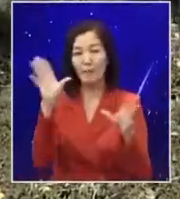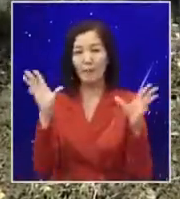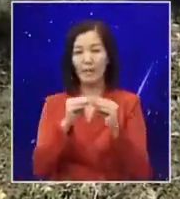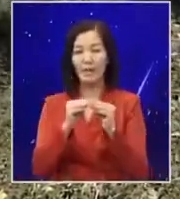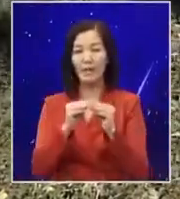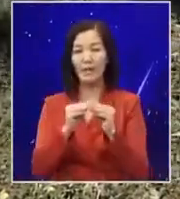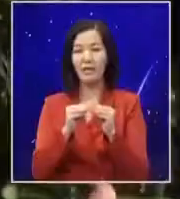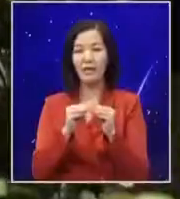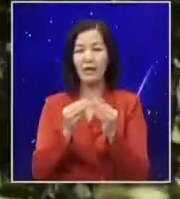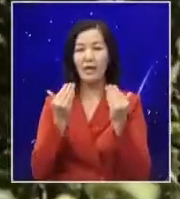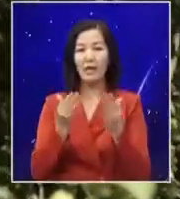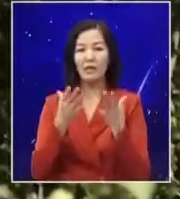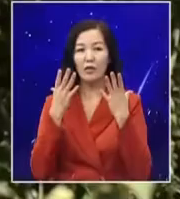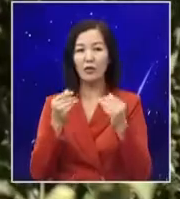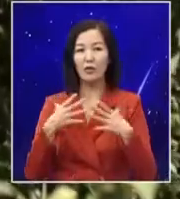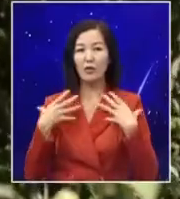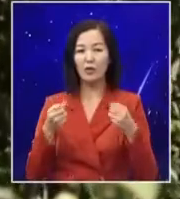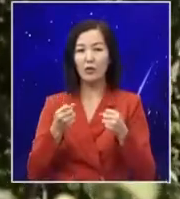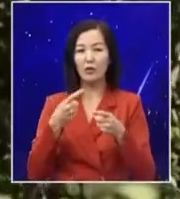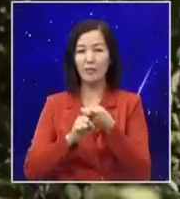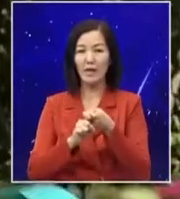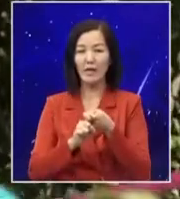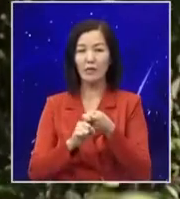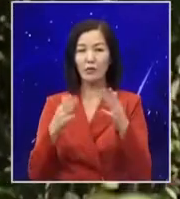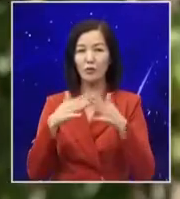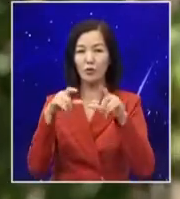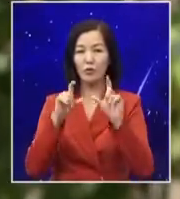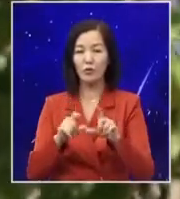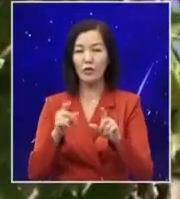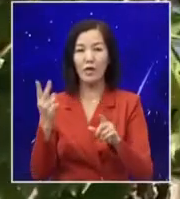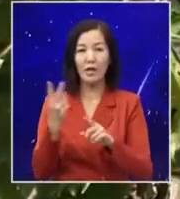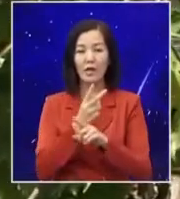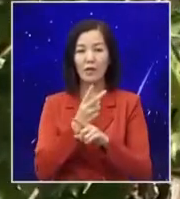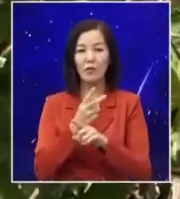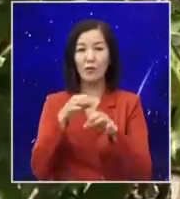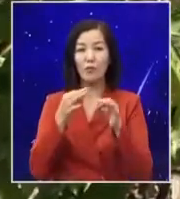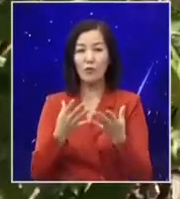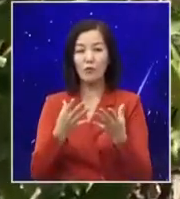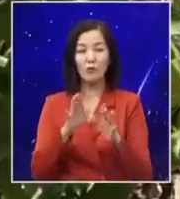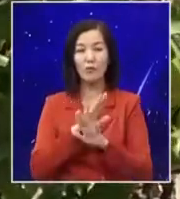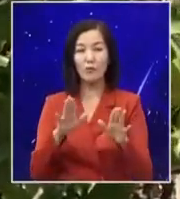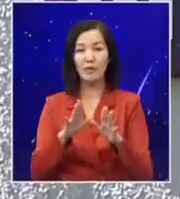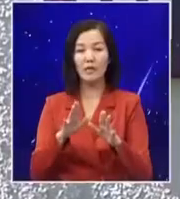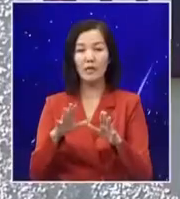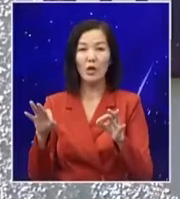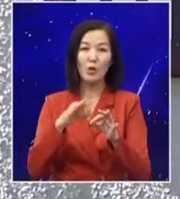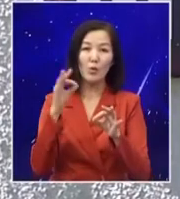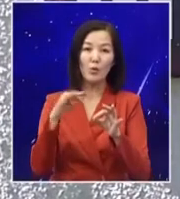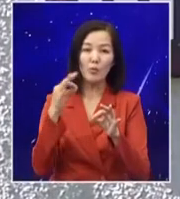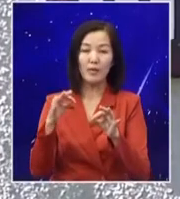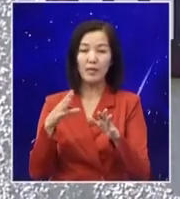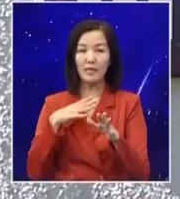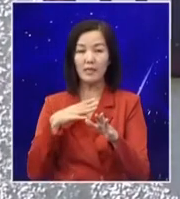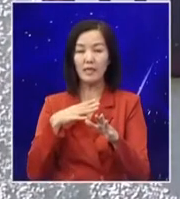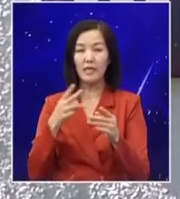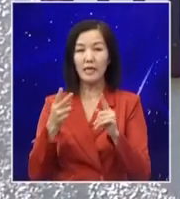да, отанасы да қазір денсаулығына байланысты үйде отыр. Алайда екеуі де қол қусырып қарап жүрген жоқ. Біреу көрпе жастық тігіп, ісмерлікті